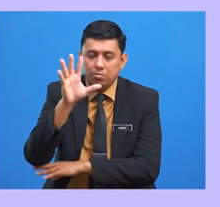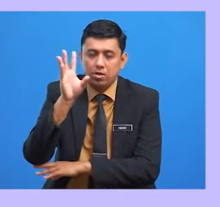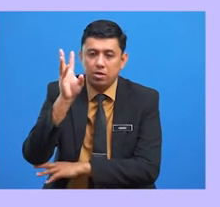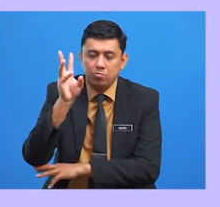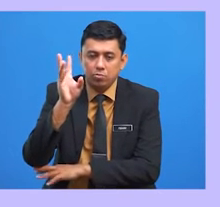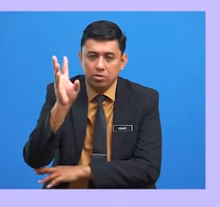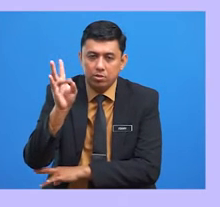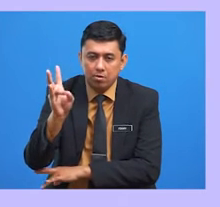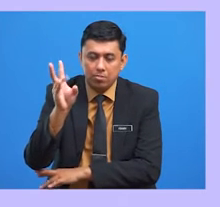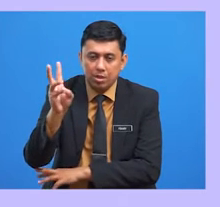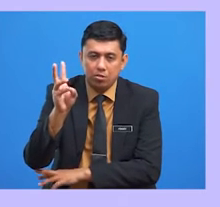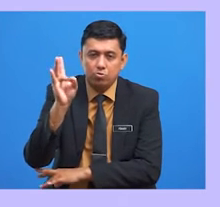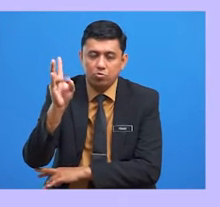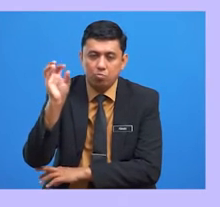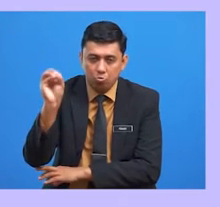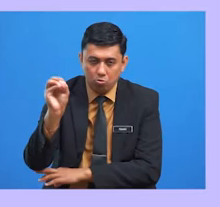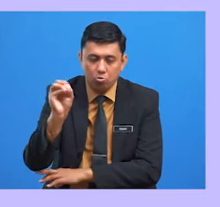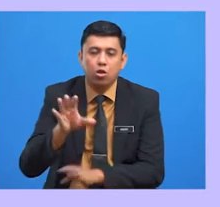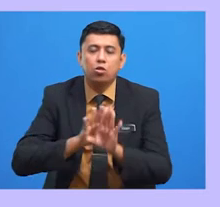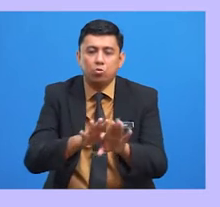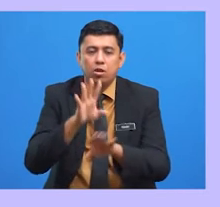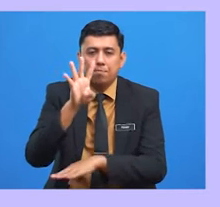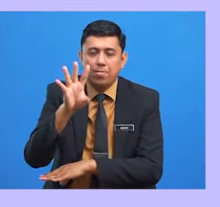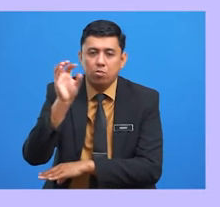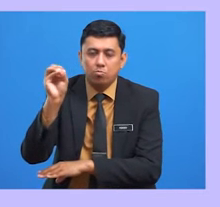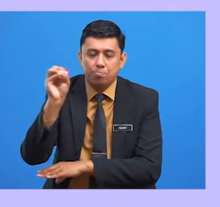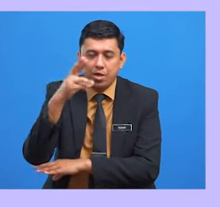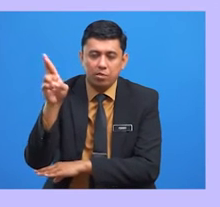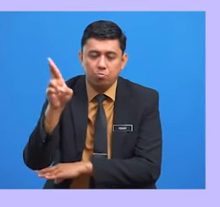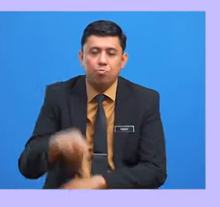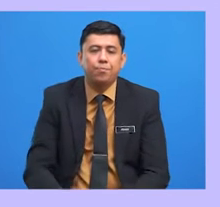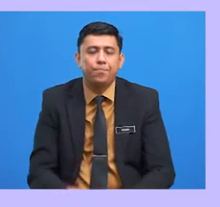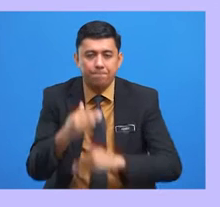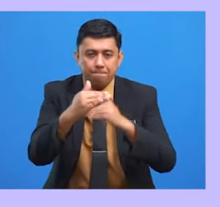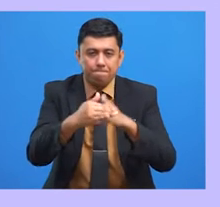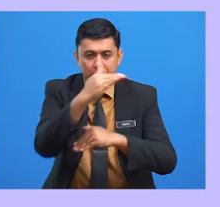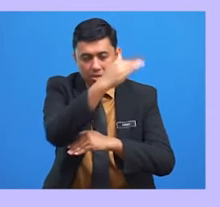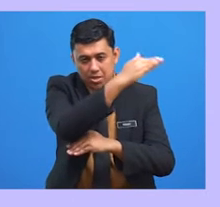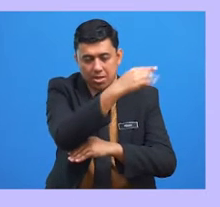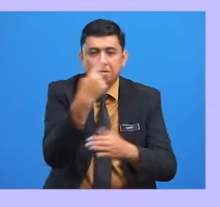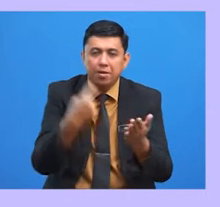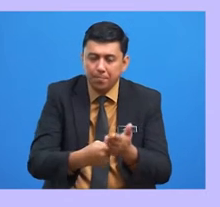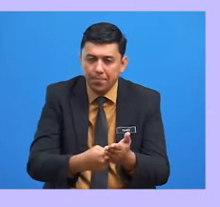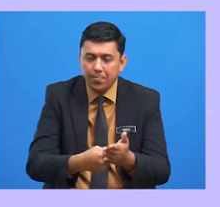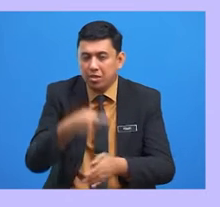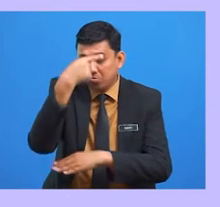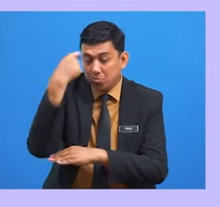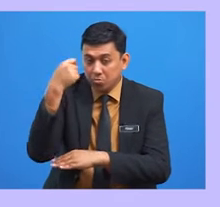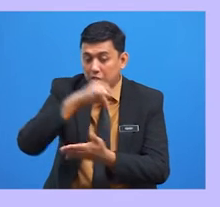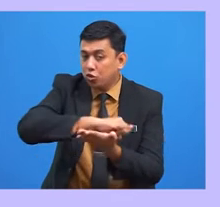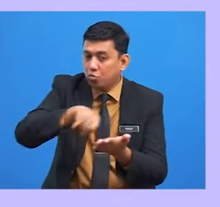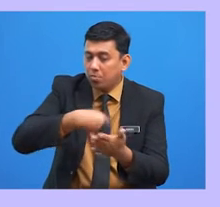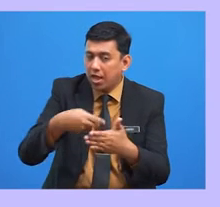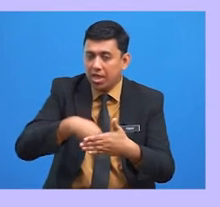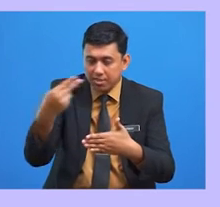RM5,760 tolak RM4,000. Oleh itu, peningkatan harga terhadap barang tak anjal akan menyebabkan